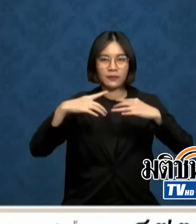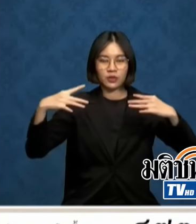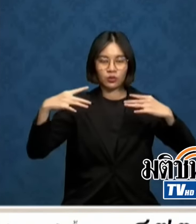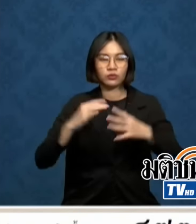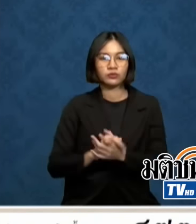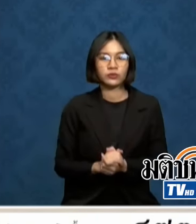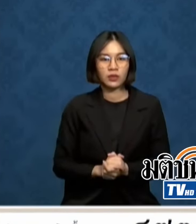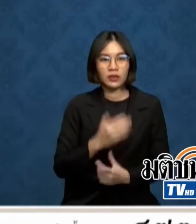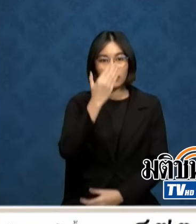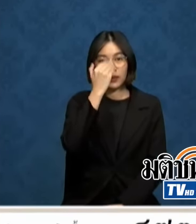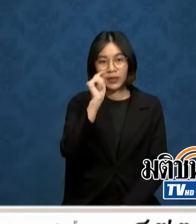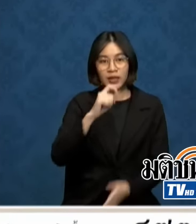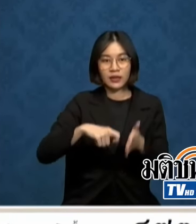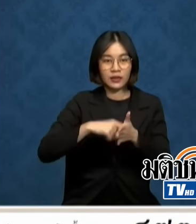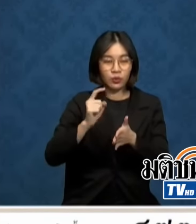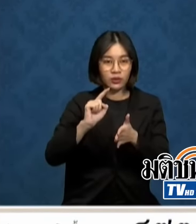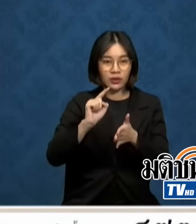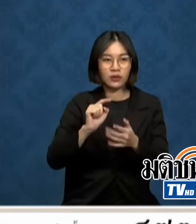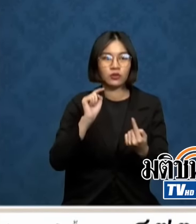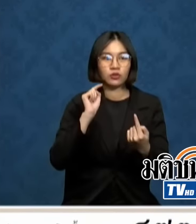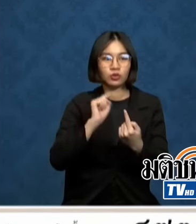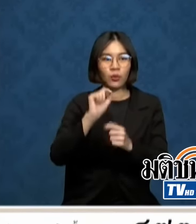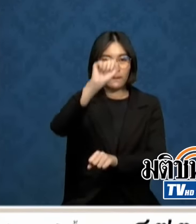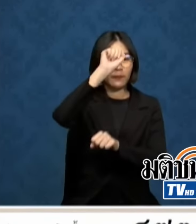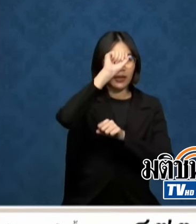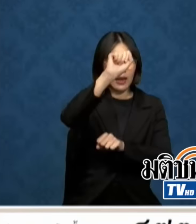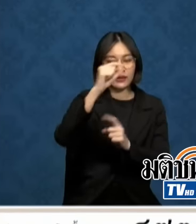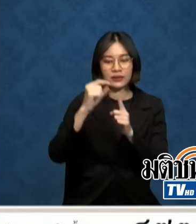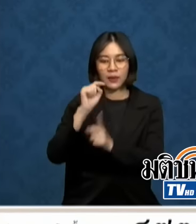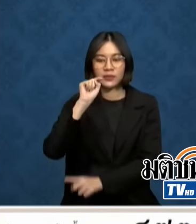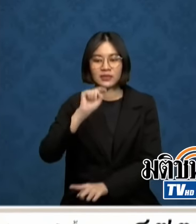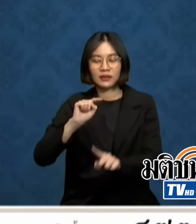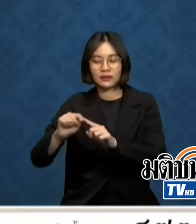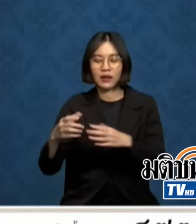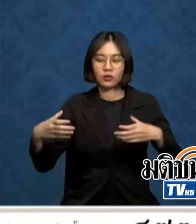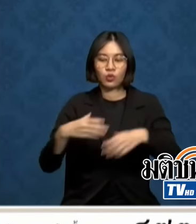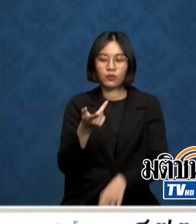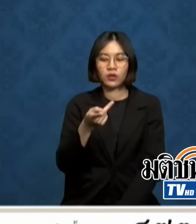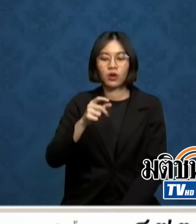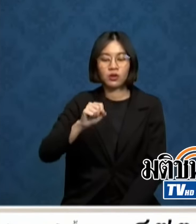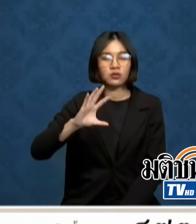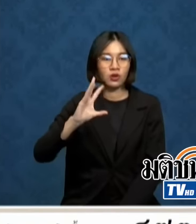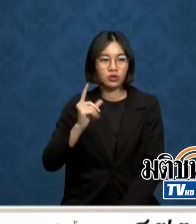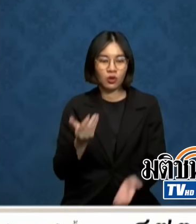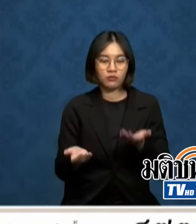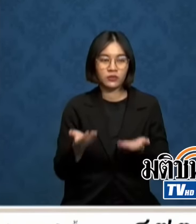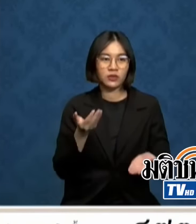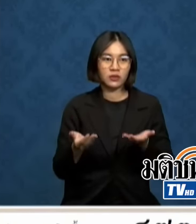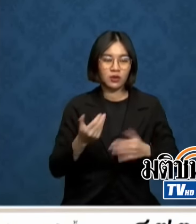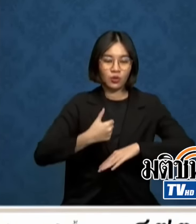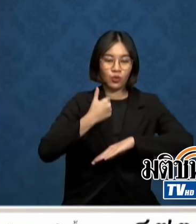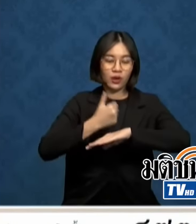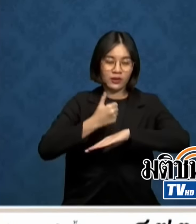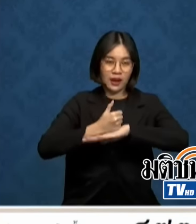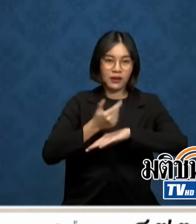ปัจจุบันเหตุผลค่ะเนื่องจากบรรดาประกาศและคำสั่งที่คณะรักษาความสงบแห่งชาติหรือหัว